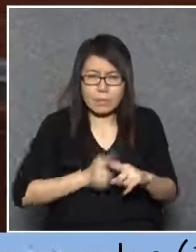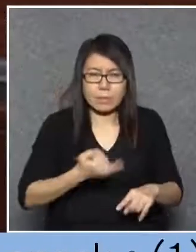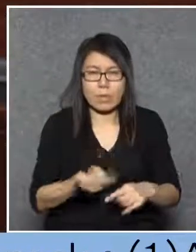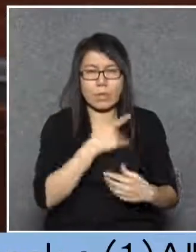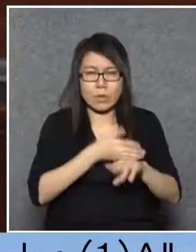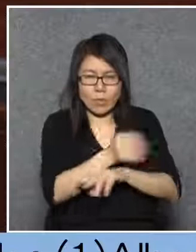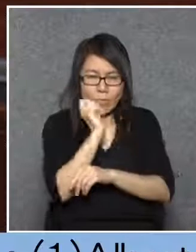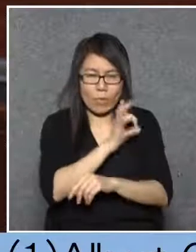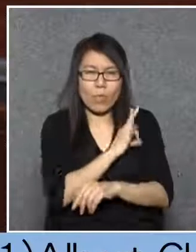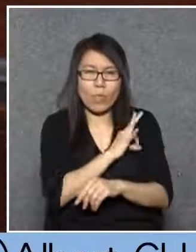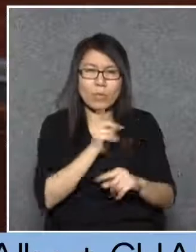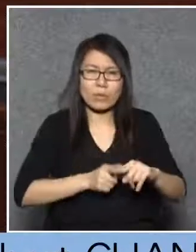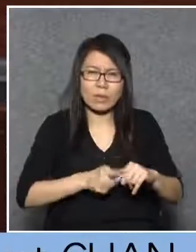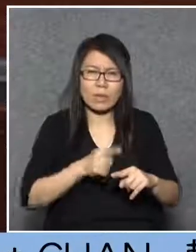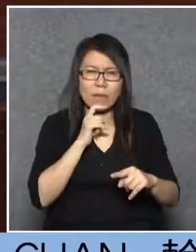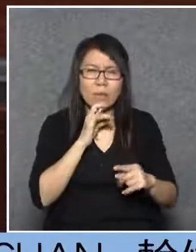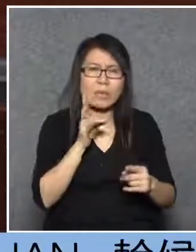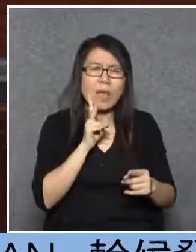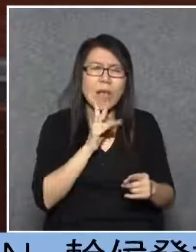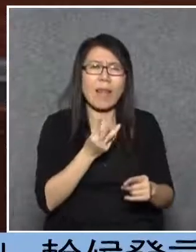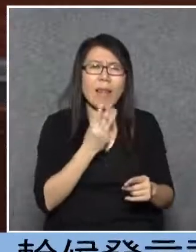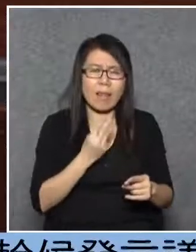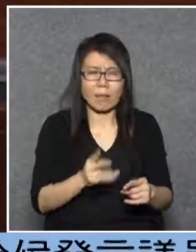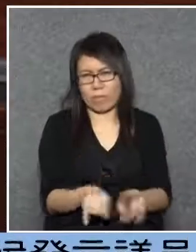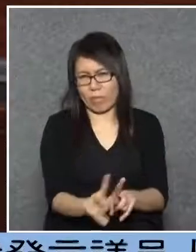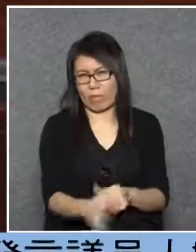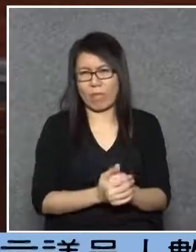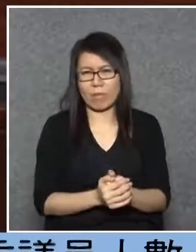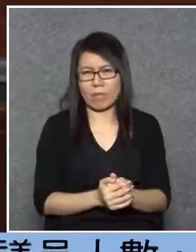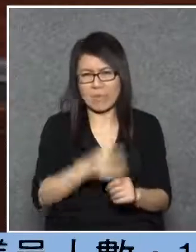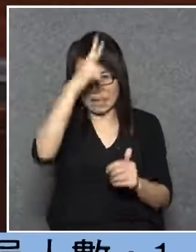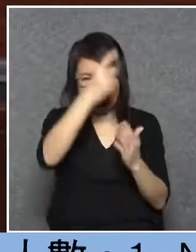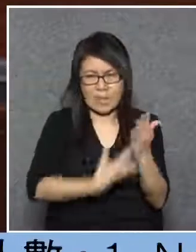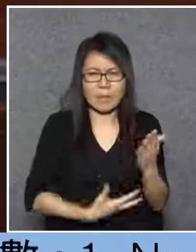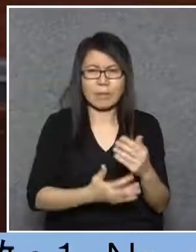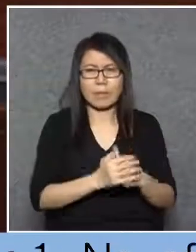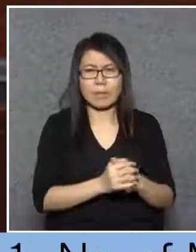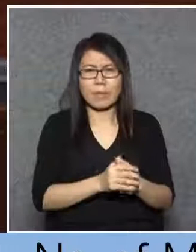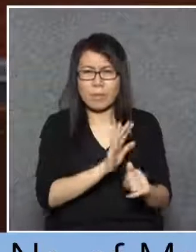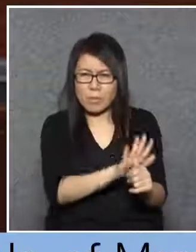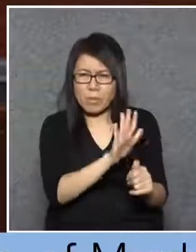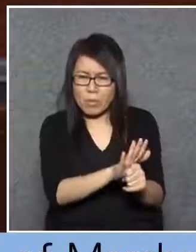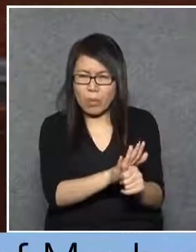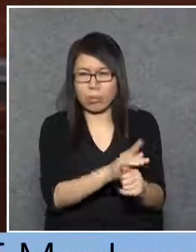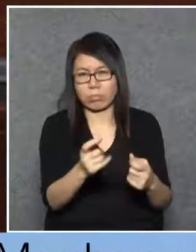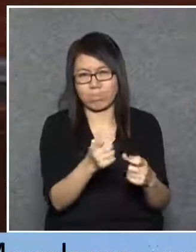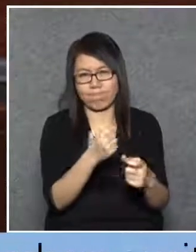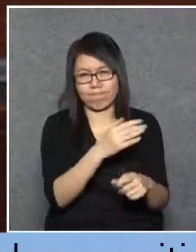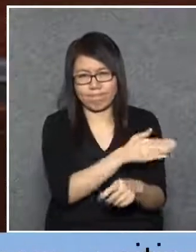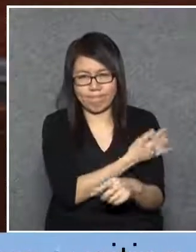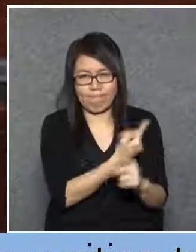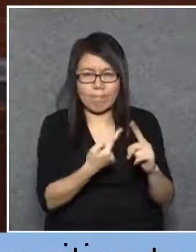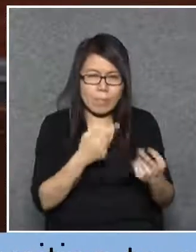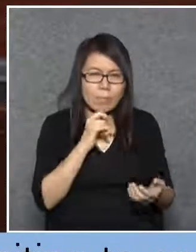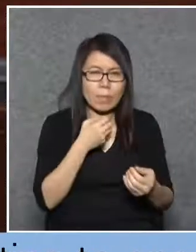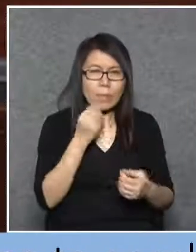構來說是一個毒瘤。一個政策對行業的員工產生